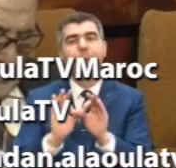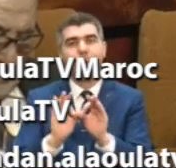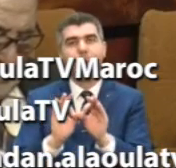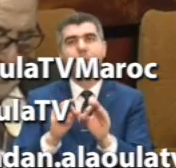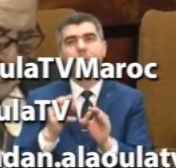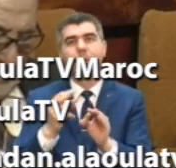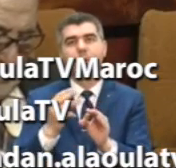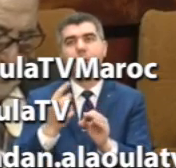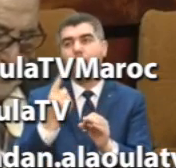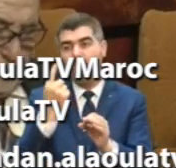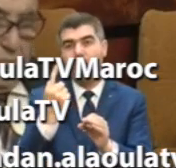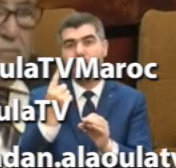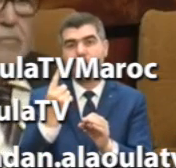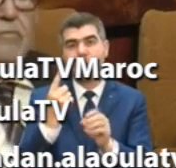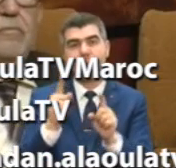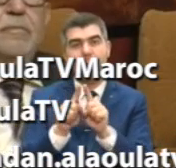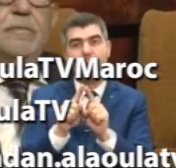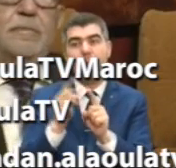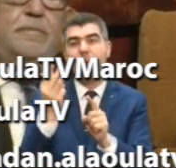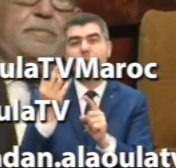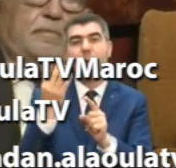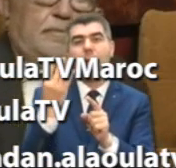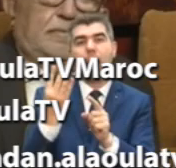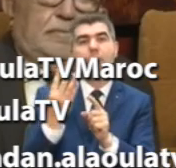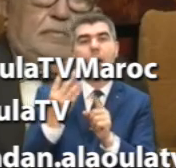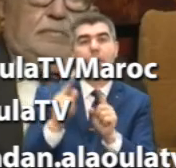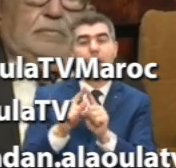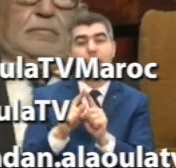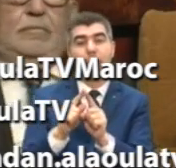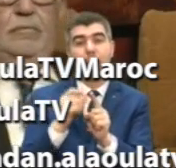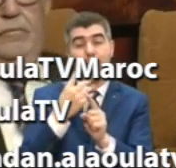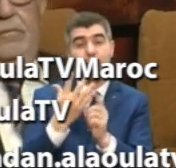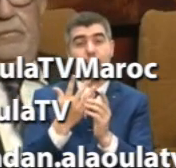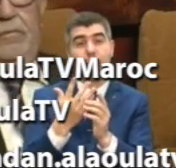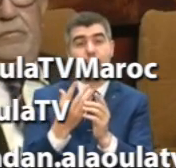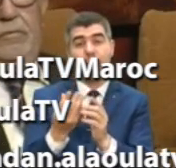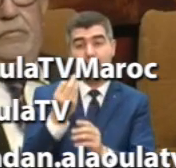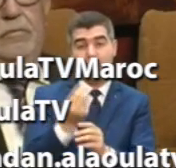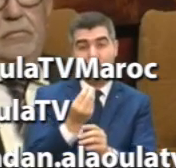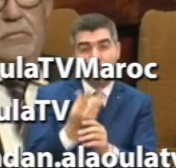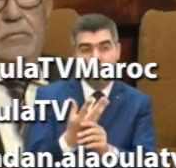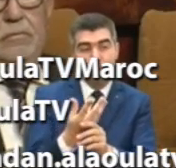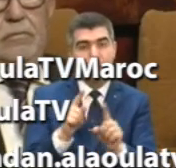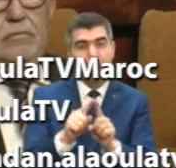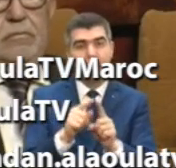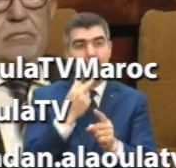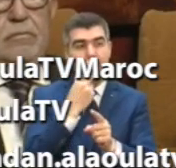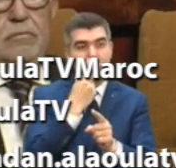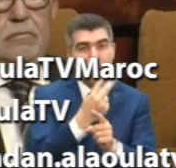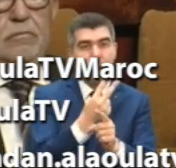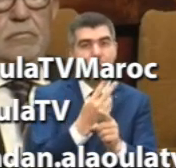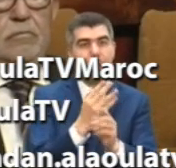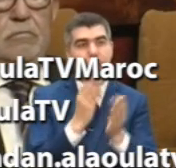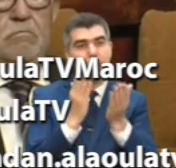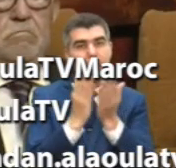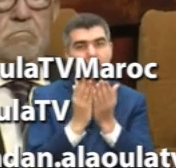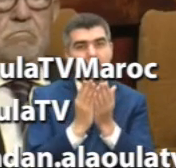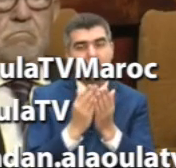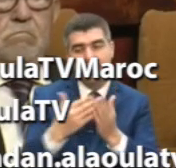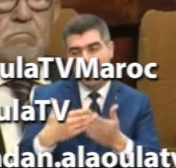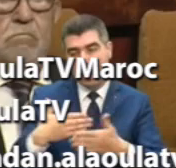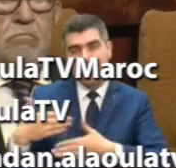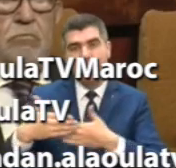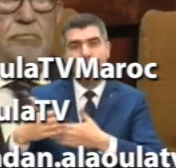ثلاثة ولا أربعة المستويات، تلميذ ما حيلته يرد البال إما للدروس ديالو ولا للزميل ديالو،